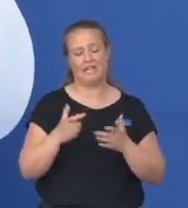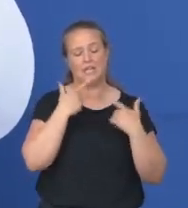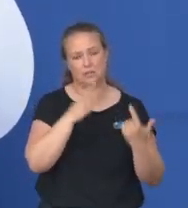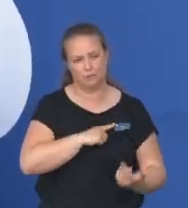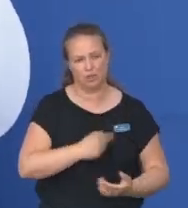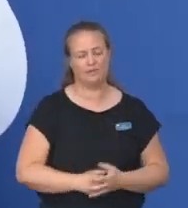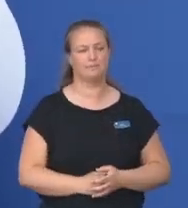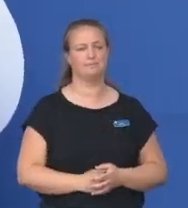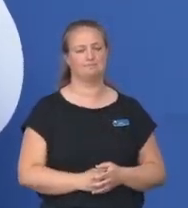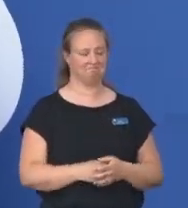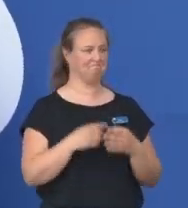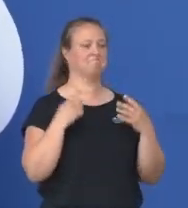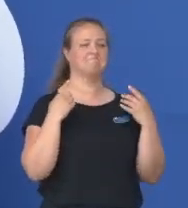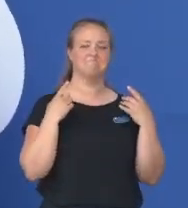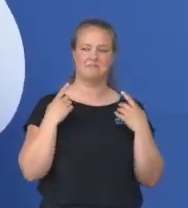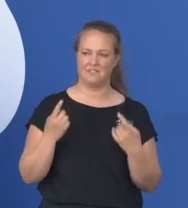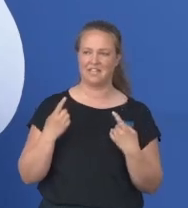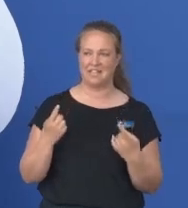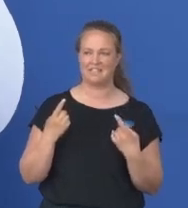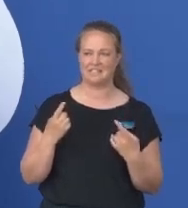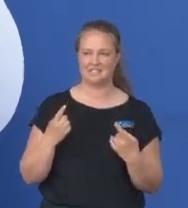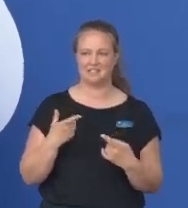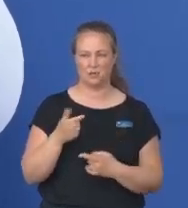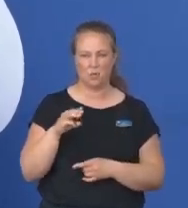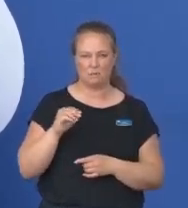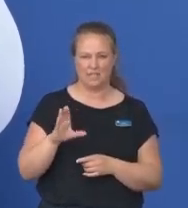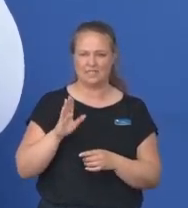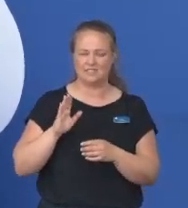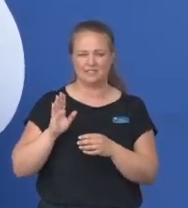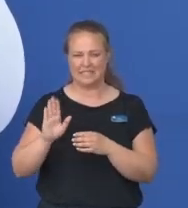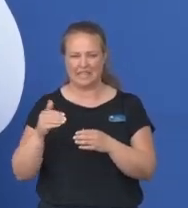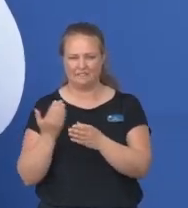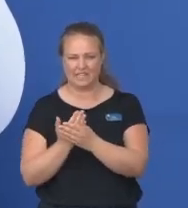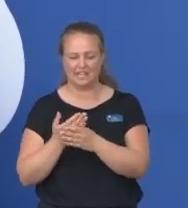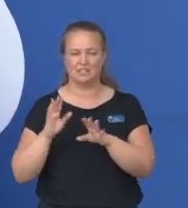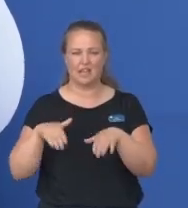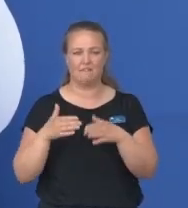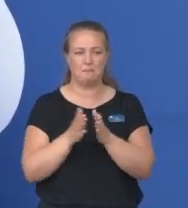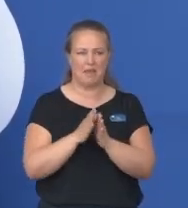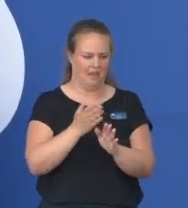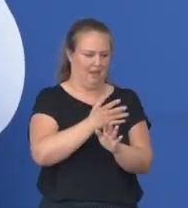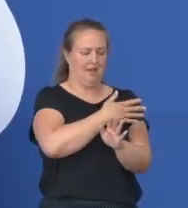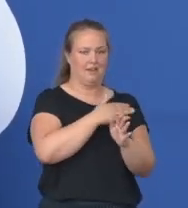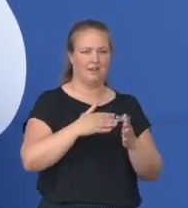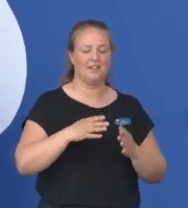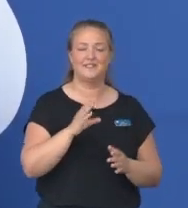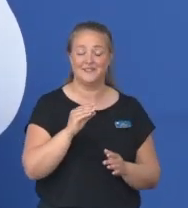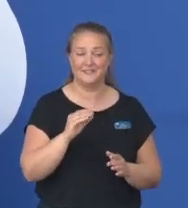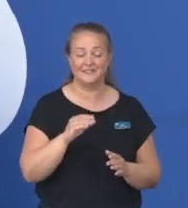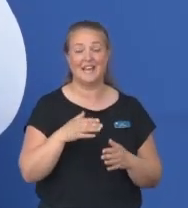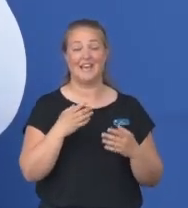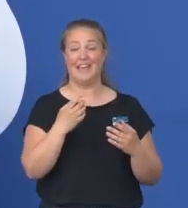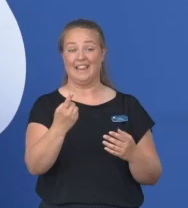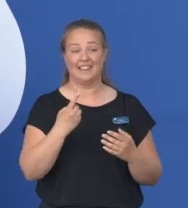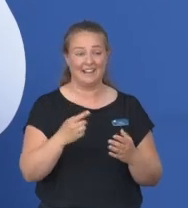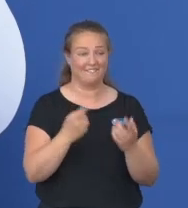mycket. Fantastiskt. Och Thomas, dina försäkringar, ni har varit med de längsta faktiskt. Ja, vi har det. Trevligt. Ytterligare en fantastisk vecka. Så tusen